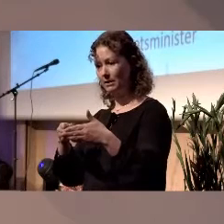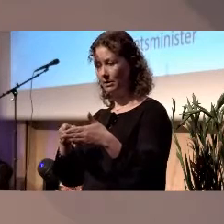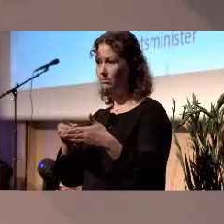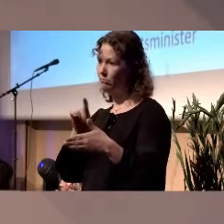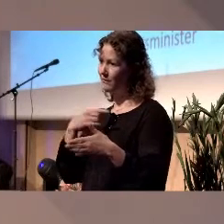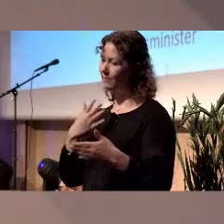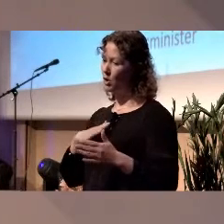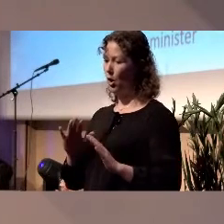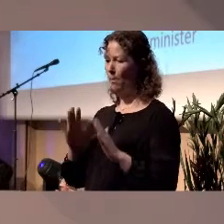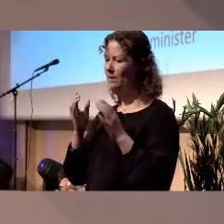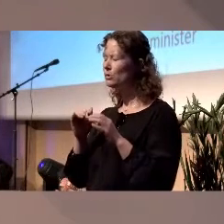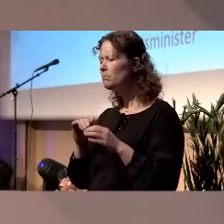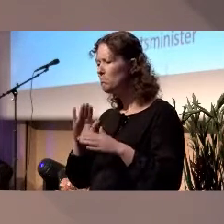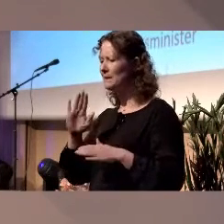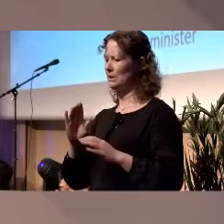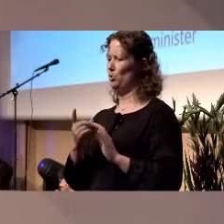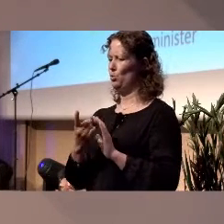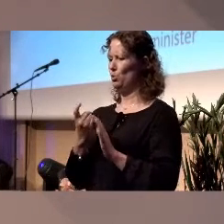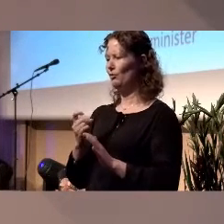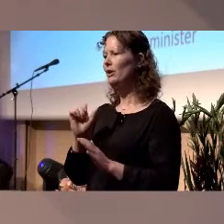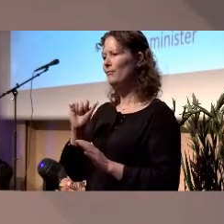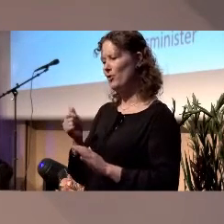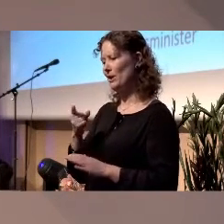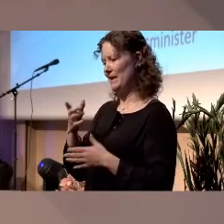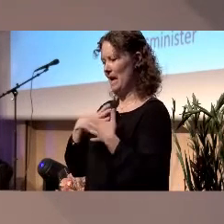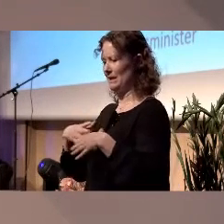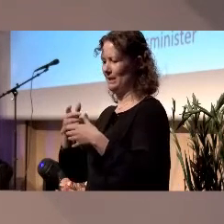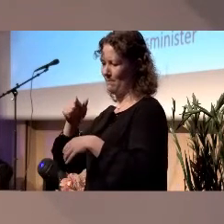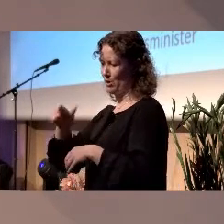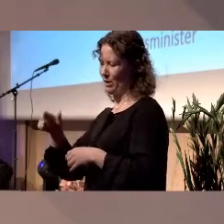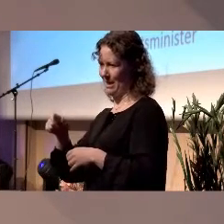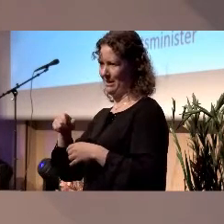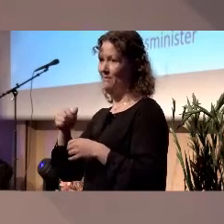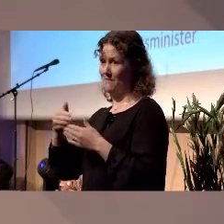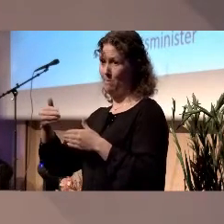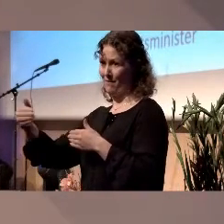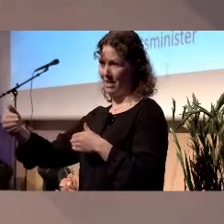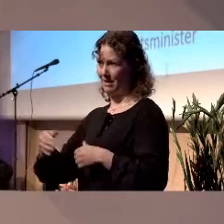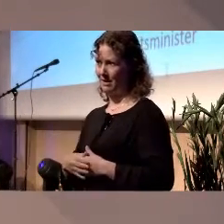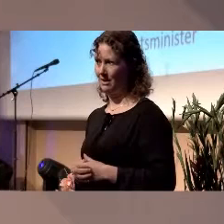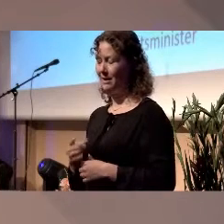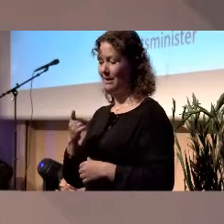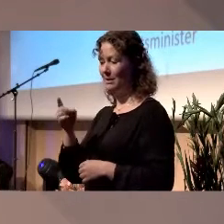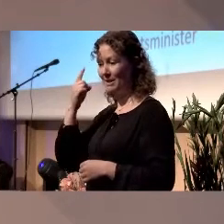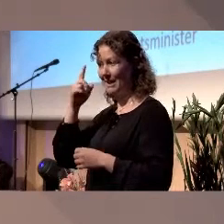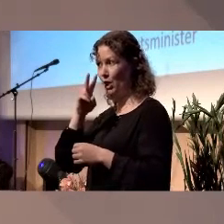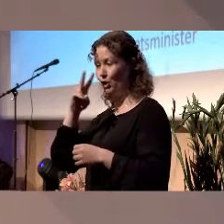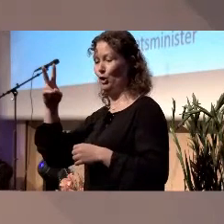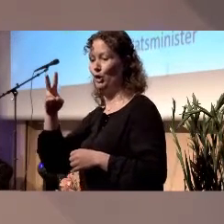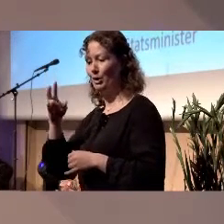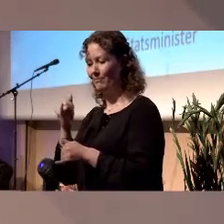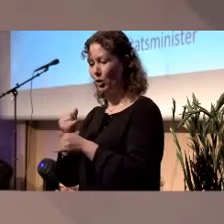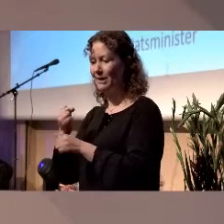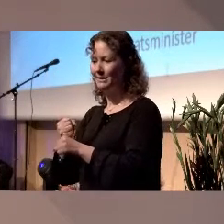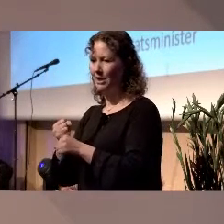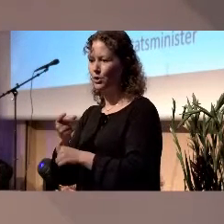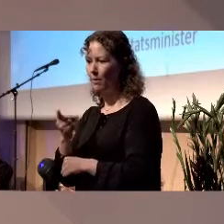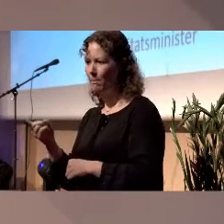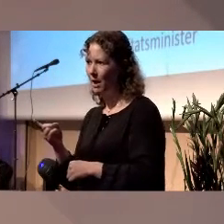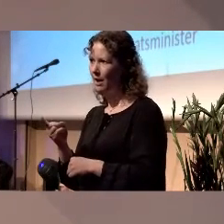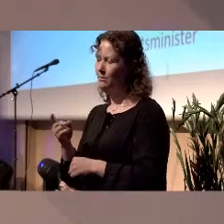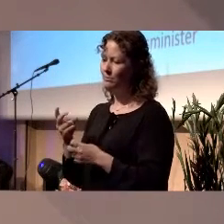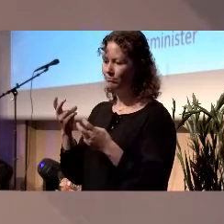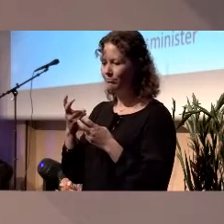oppleves som mest utfordrende for helsepersonell i årene fremover. Man må tenke nytt om arbeidsmåter, tenke nytt